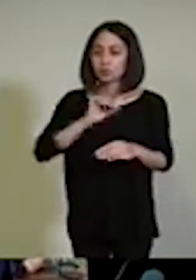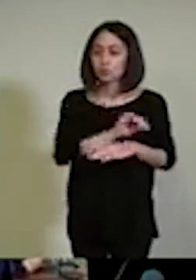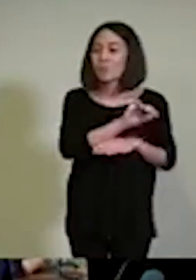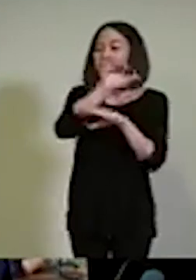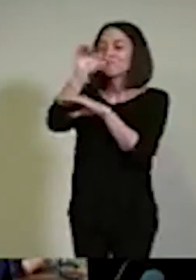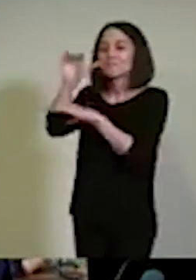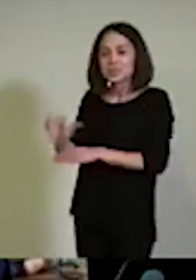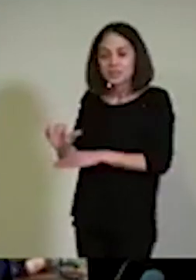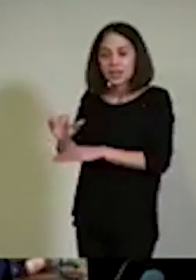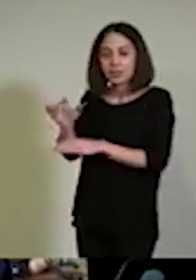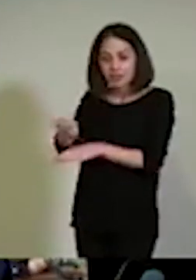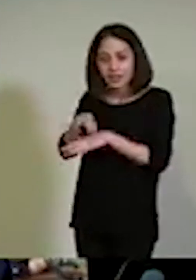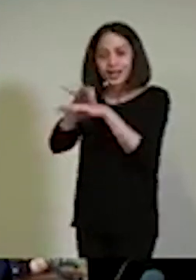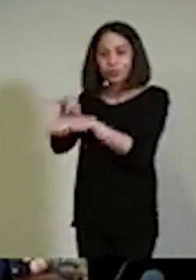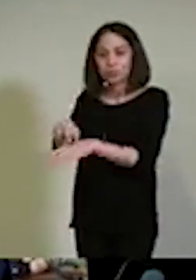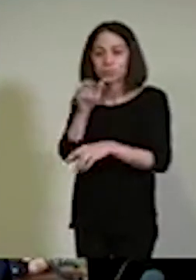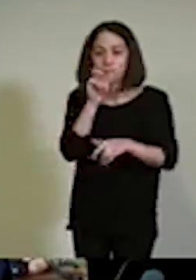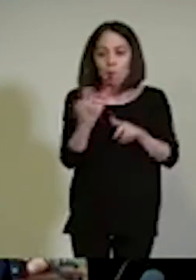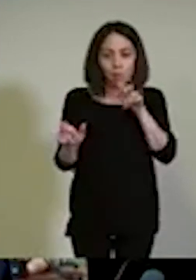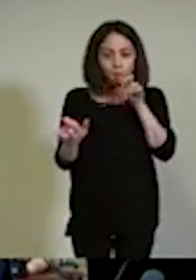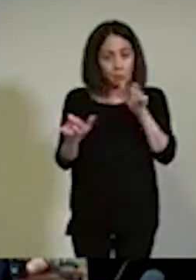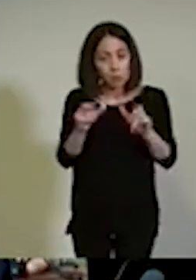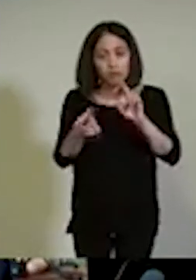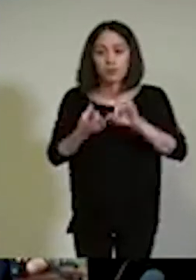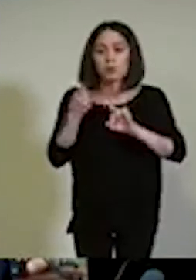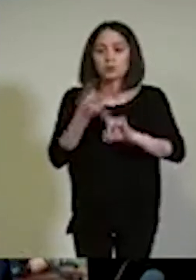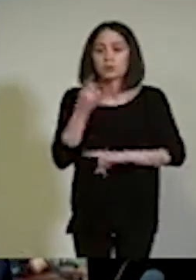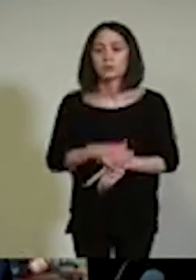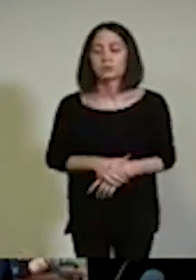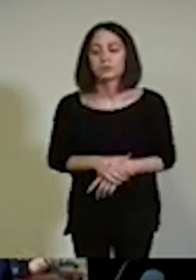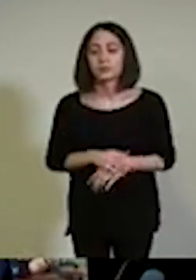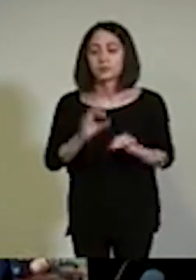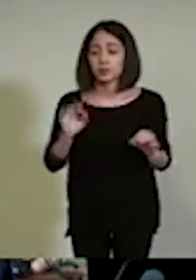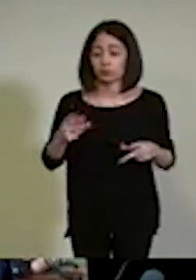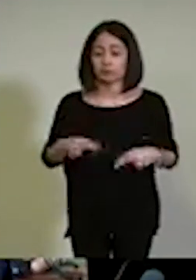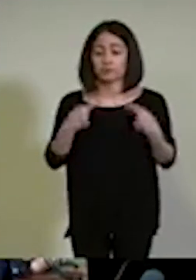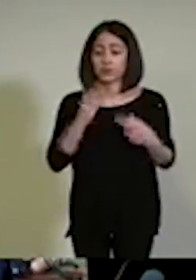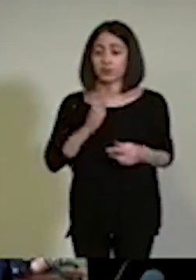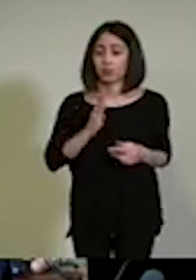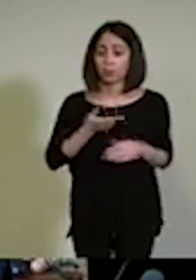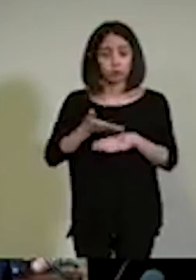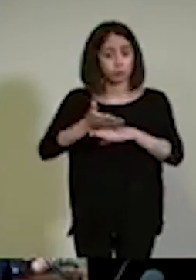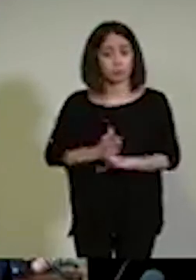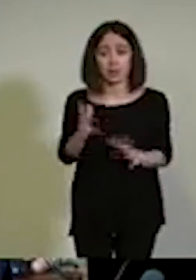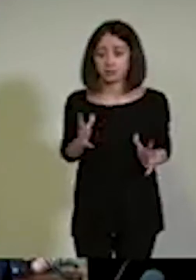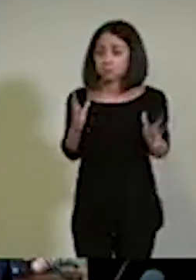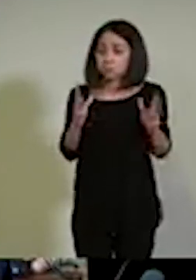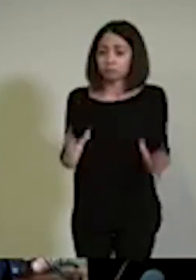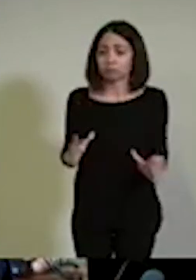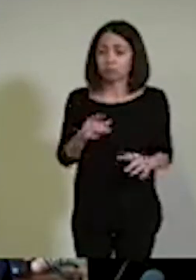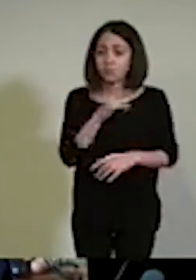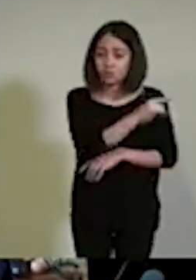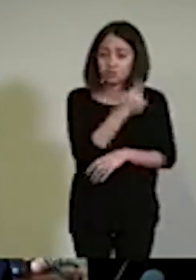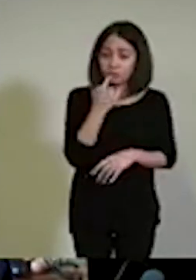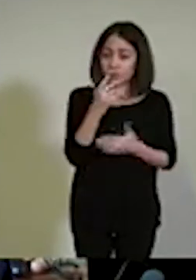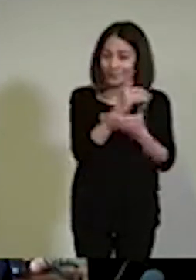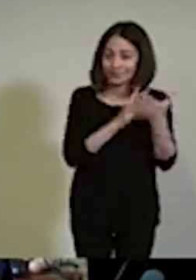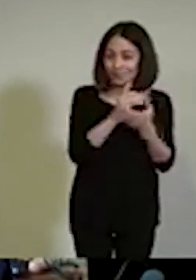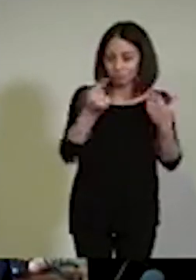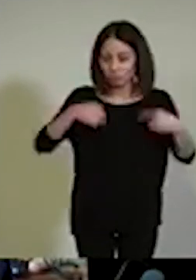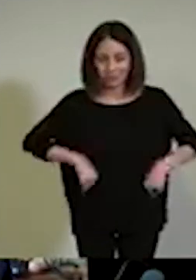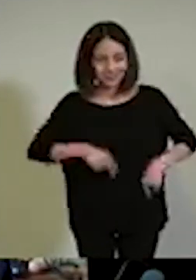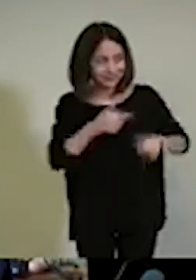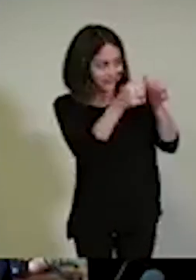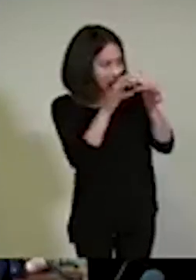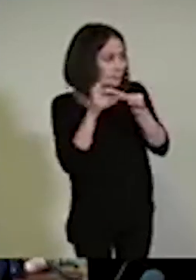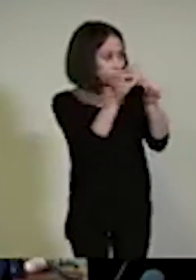primordiaux. La ville de Bordeaux est donc prête et volontaire pour participer, avec le département et l'État, à une réflexion sur une mise en œuvre